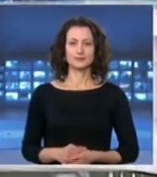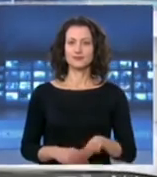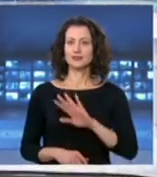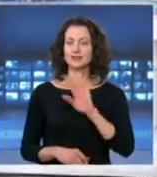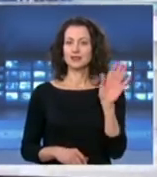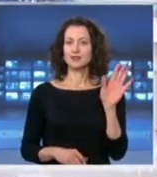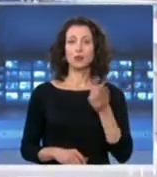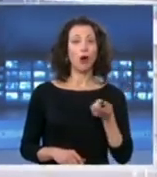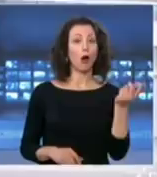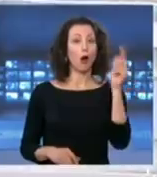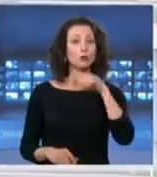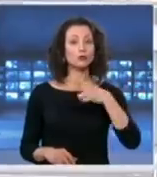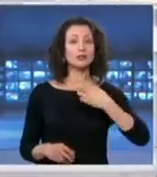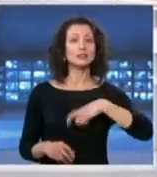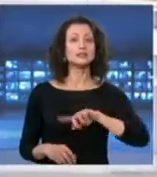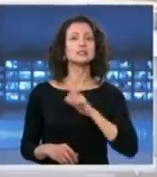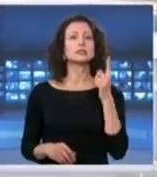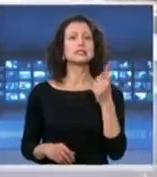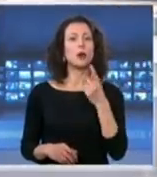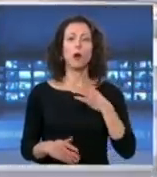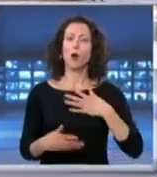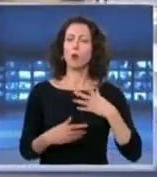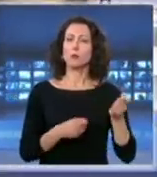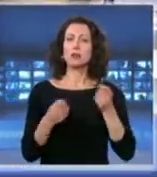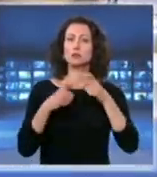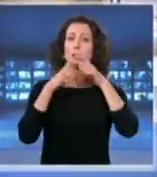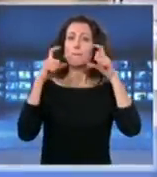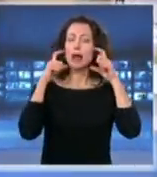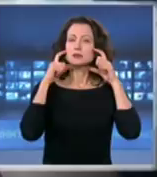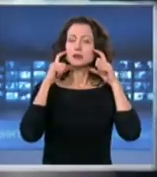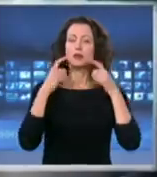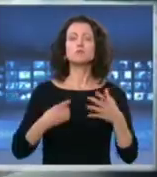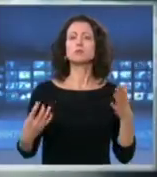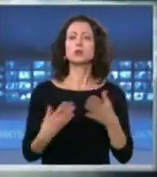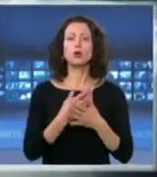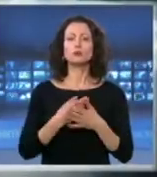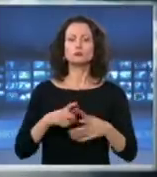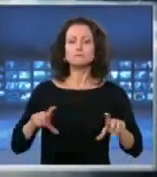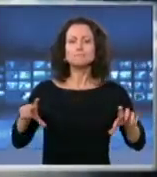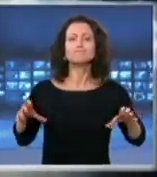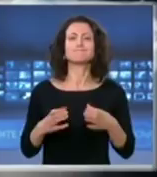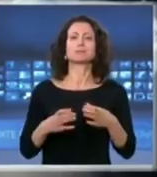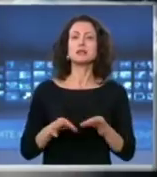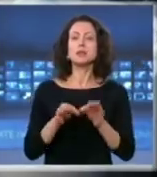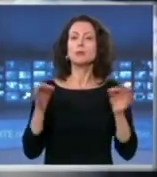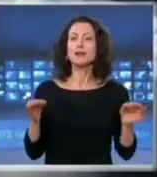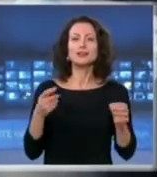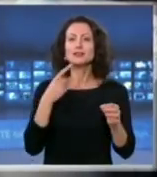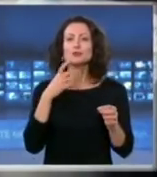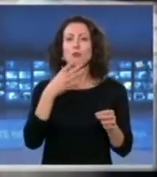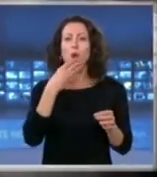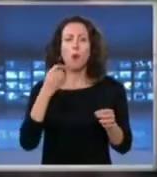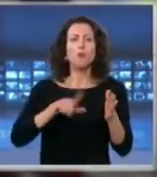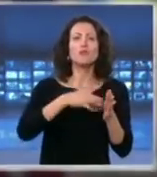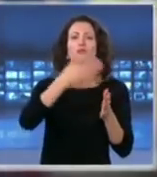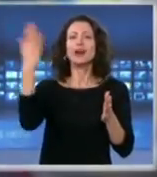Здравейте, отутре излизаме навън само с предпазни маски. Новото затягане на мерките е заради топлото време и празниците по Цветница и